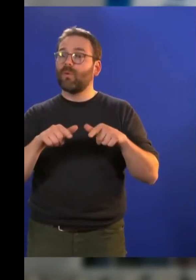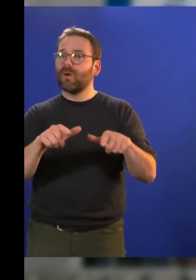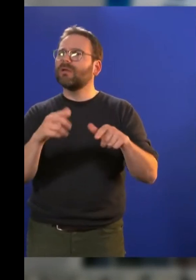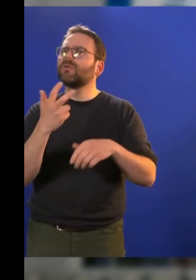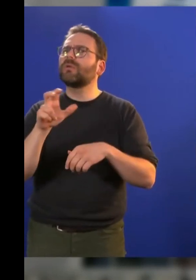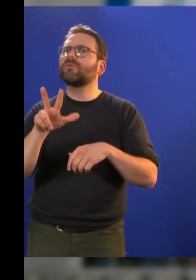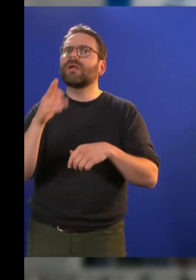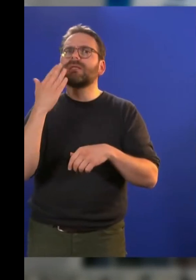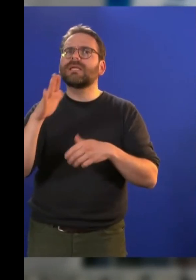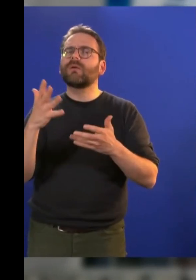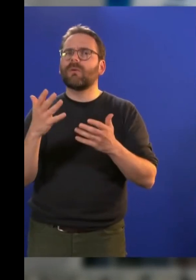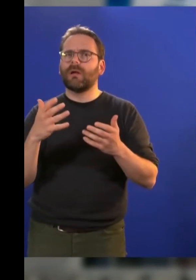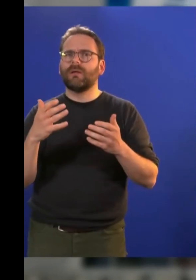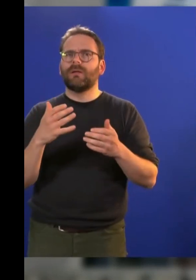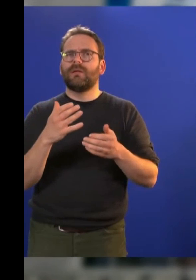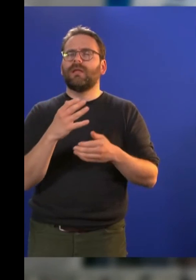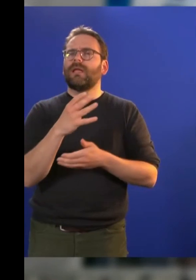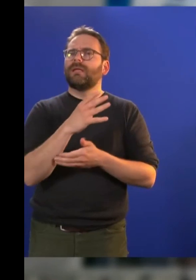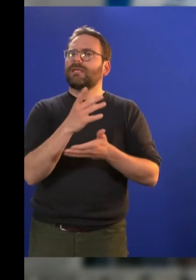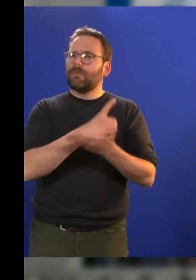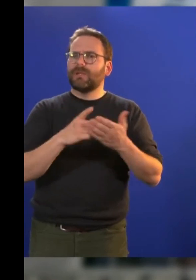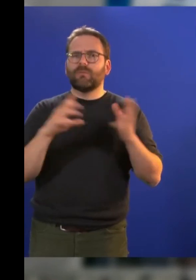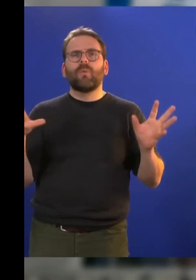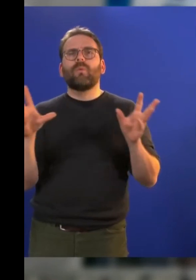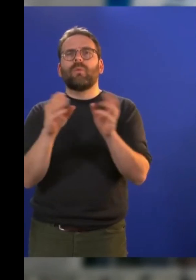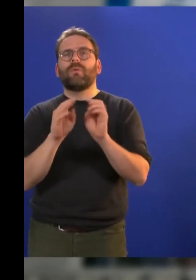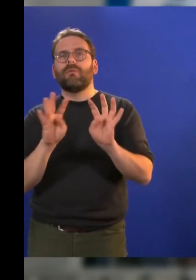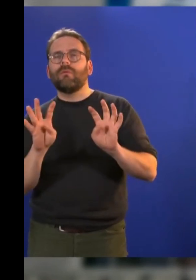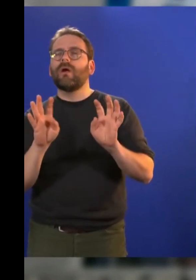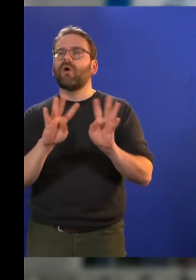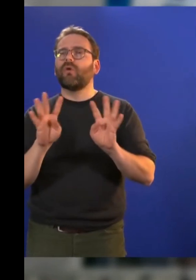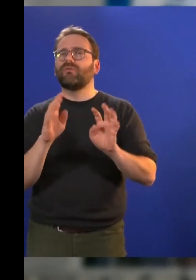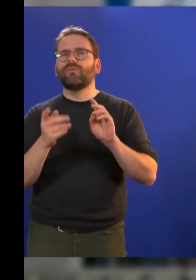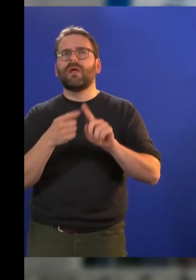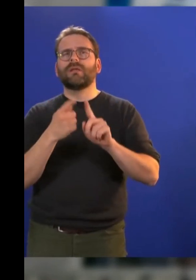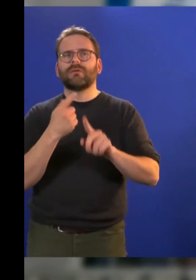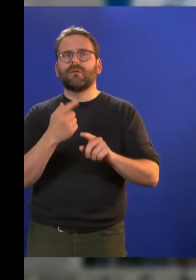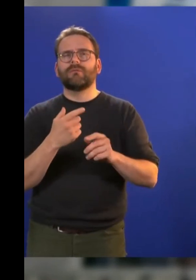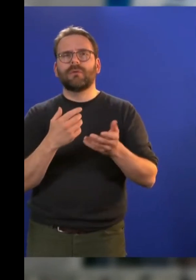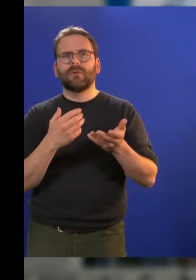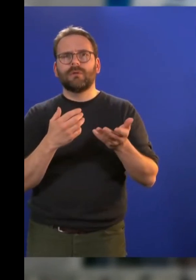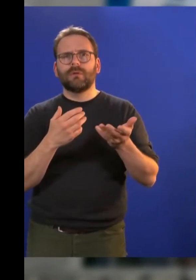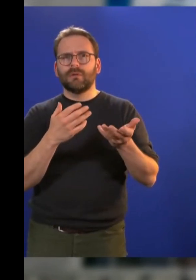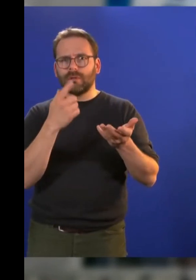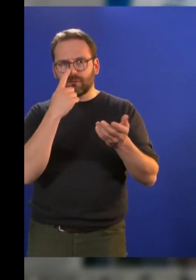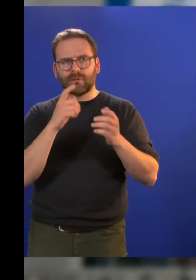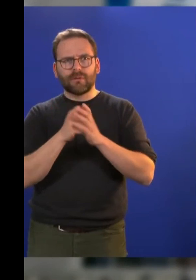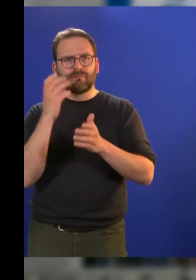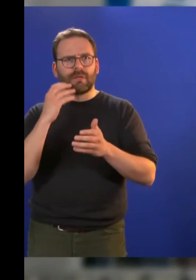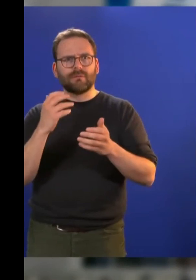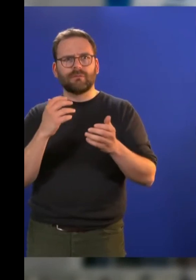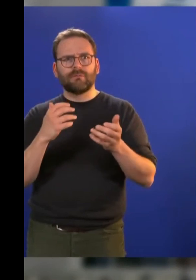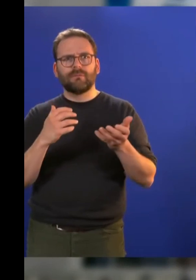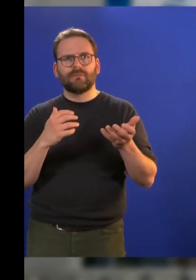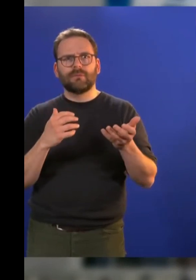vous le savez, c'est l'addition des départements de la région. C'était une revue formidable créée par Olivier Guichard en son temps. Ce sera